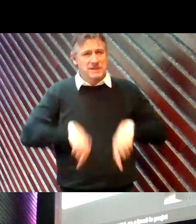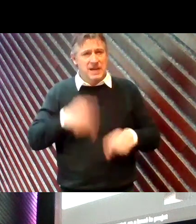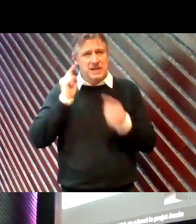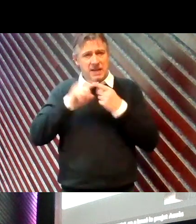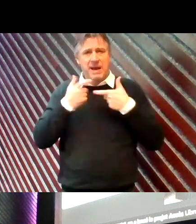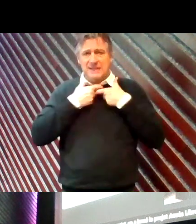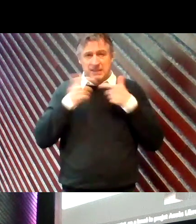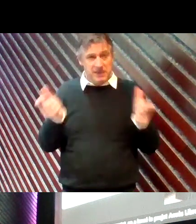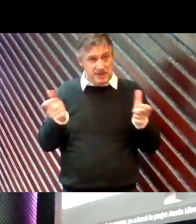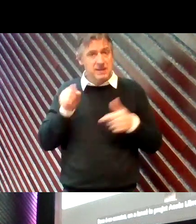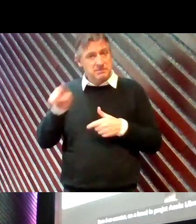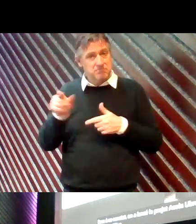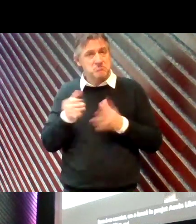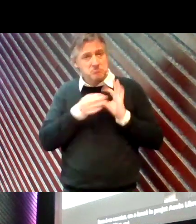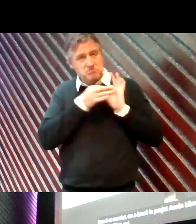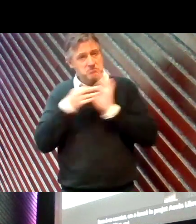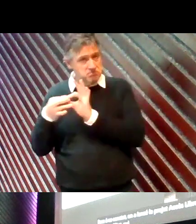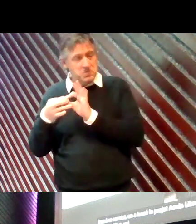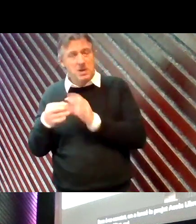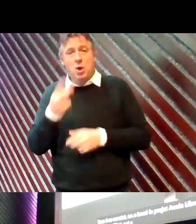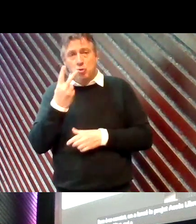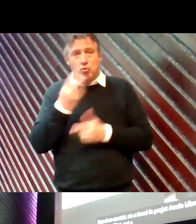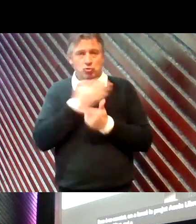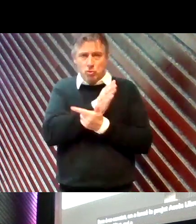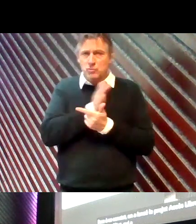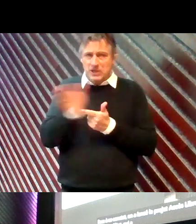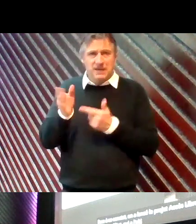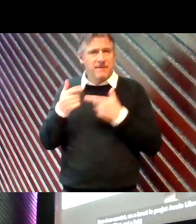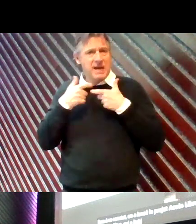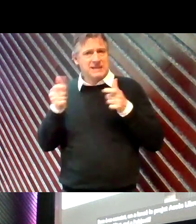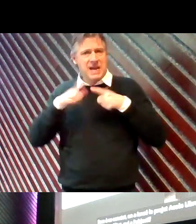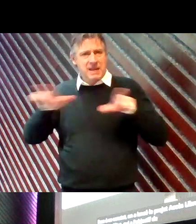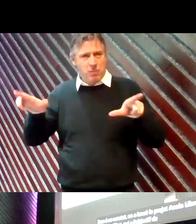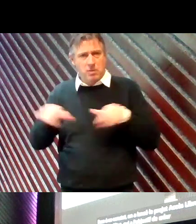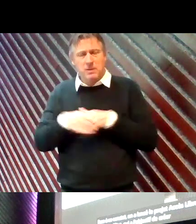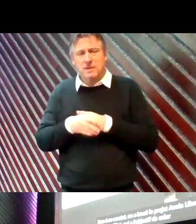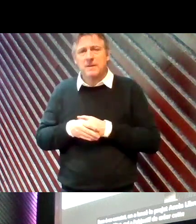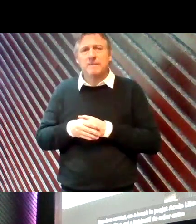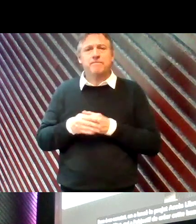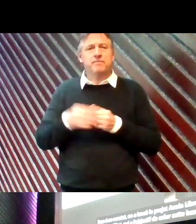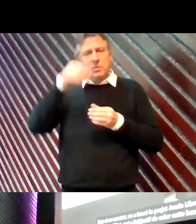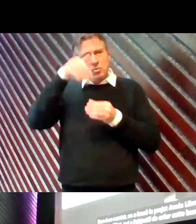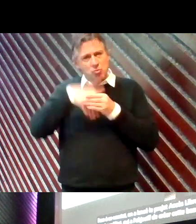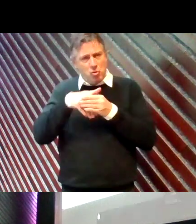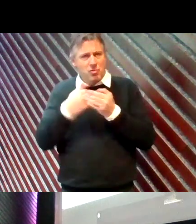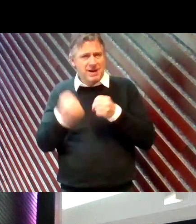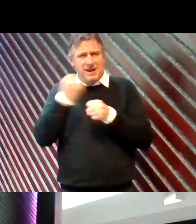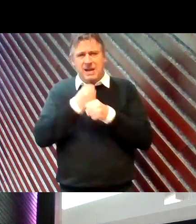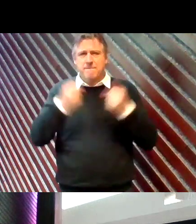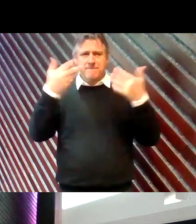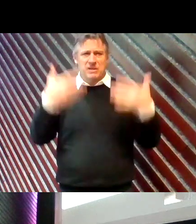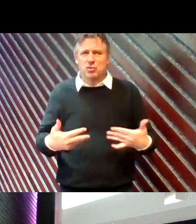qui a un double objectif c'est essayer de créer cette base de données énorme de l